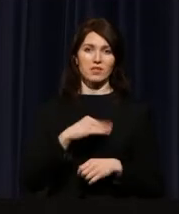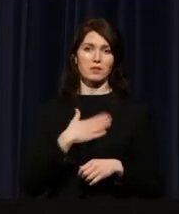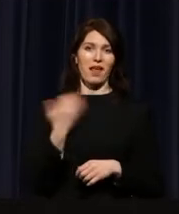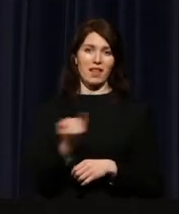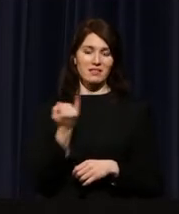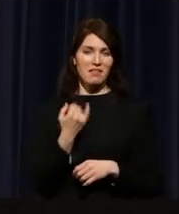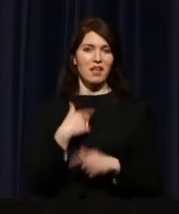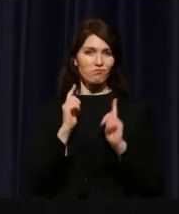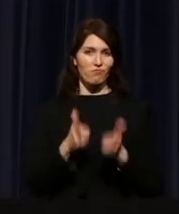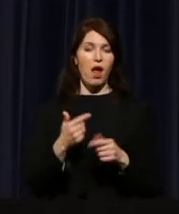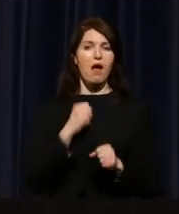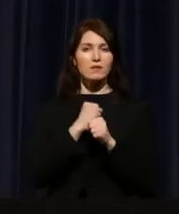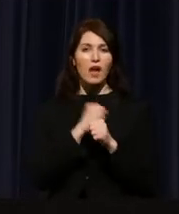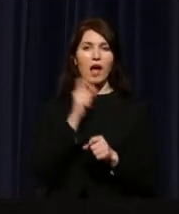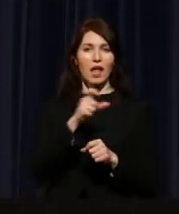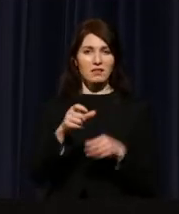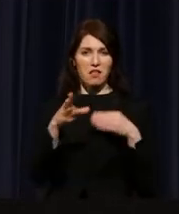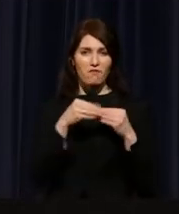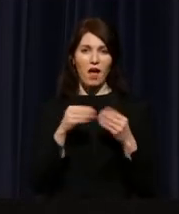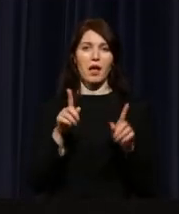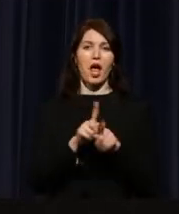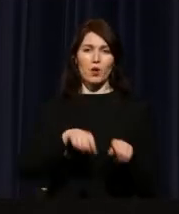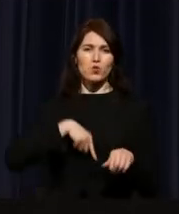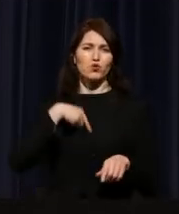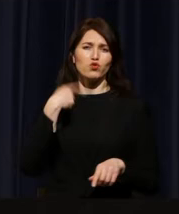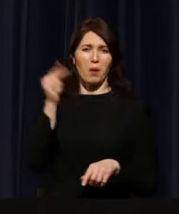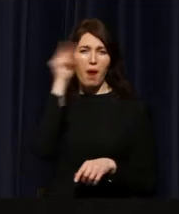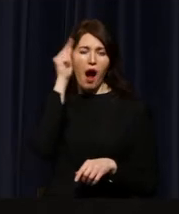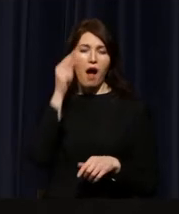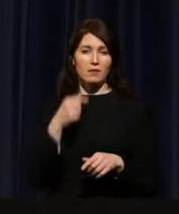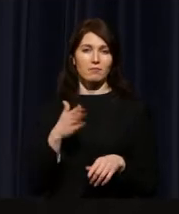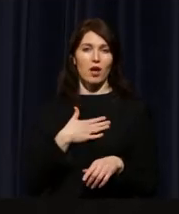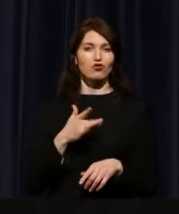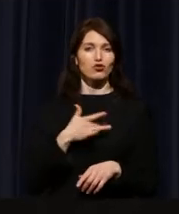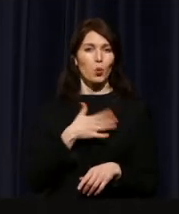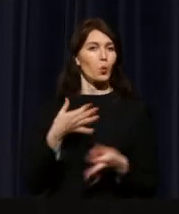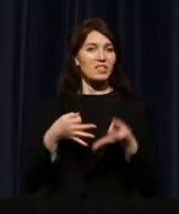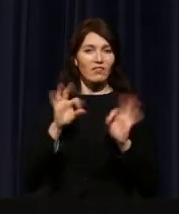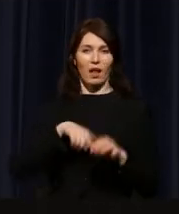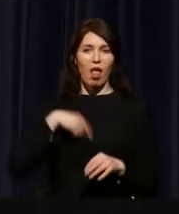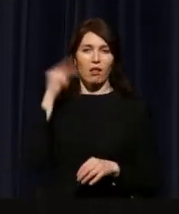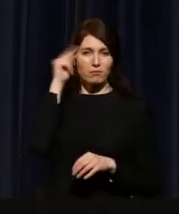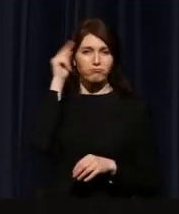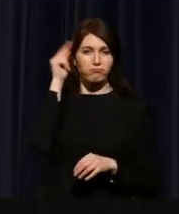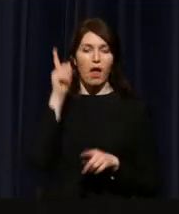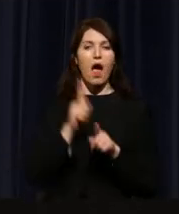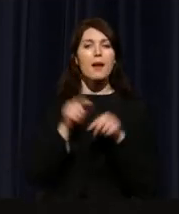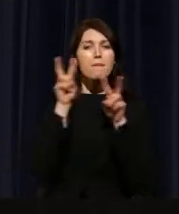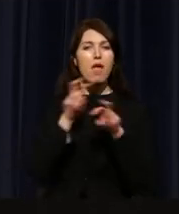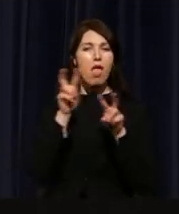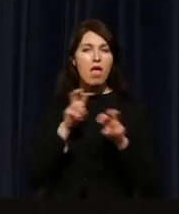intereses. Gan strādāšana ar cilvēkiem, gan ilgstoša mācīšanās, kas man likās svarīgi. Gan arī nu, tāda